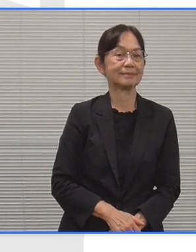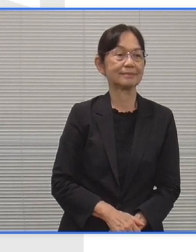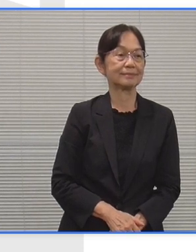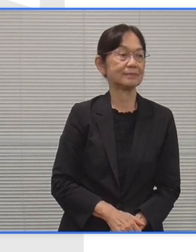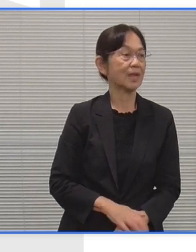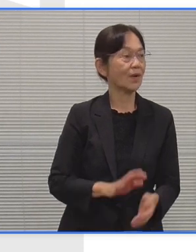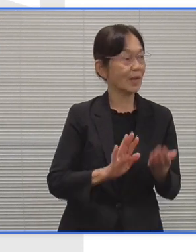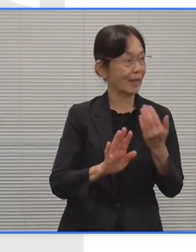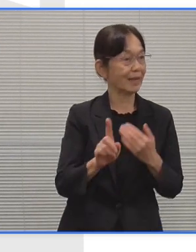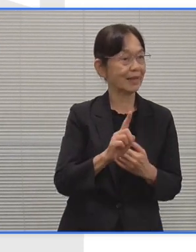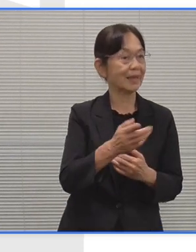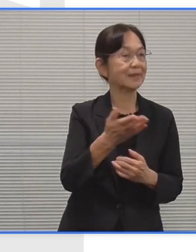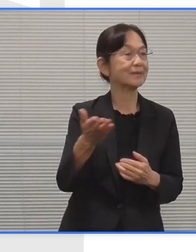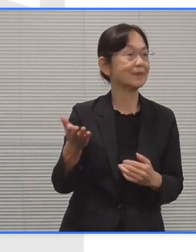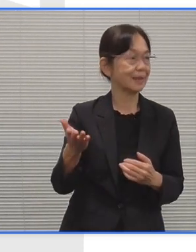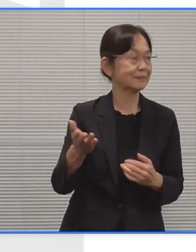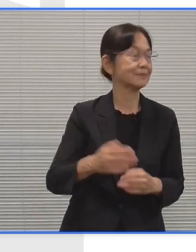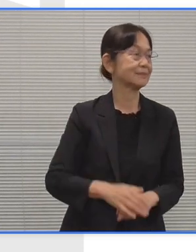他はいかがですか？